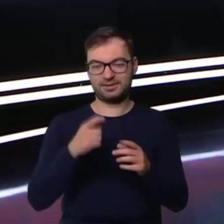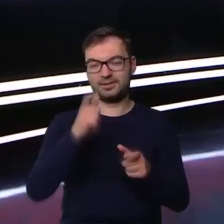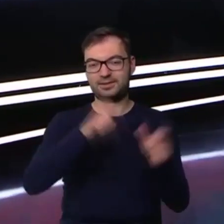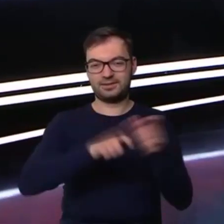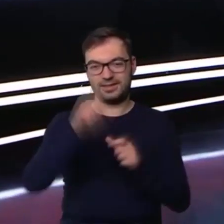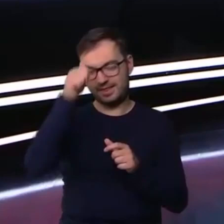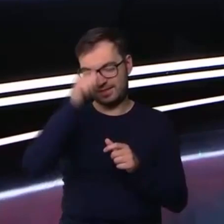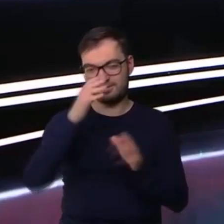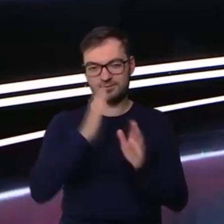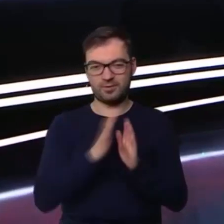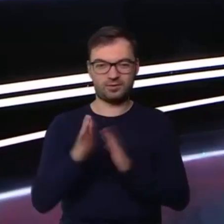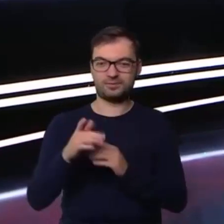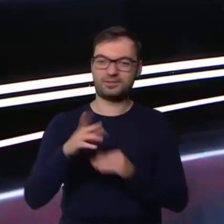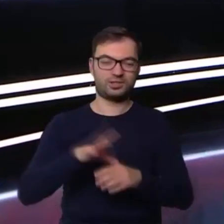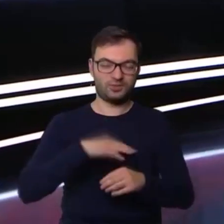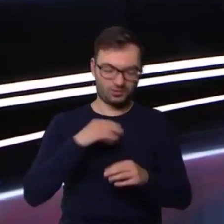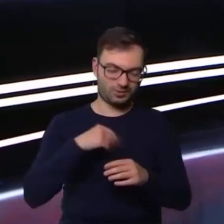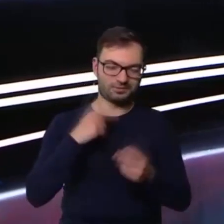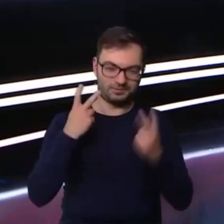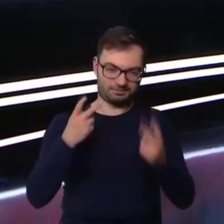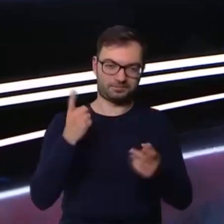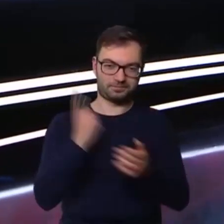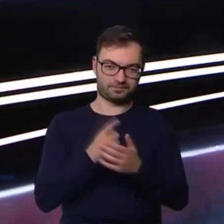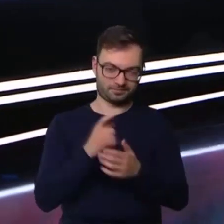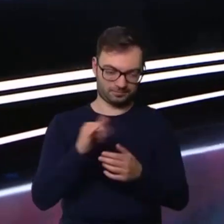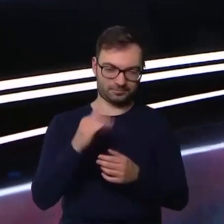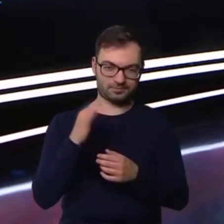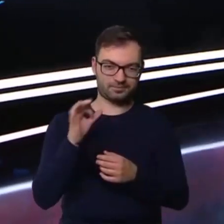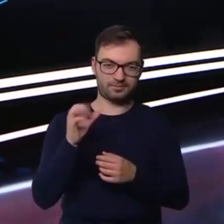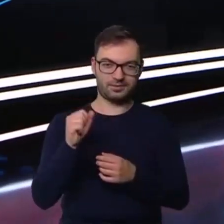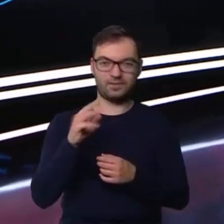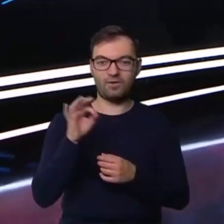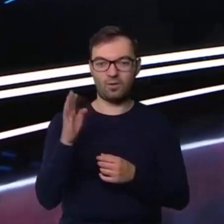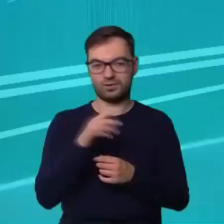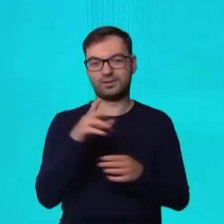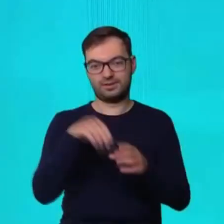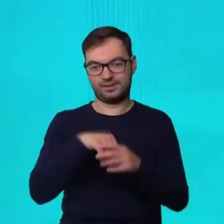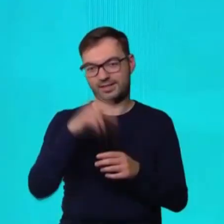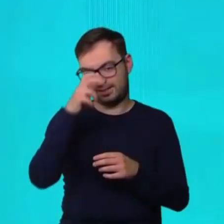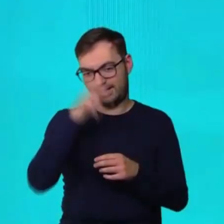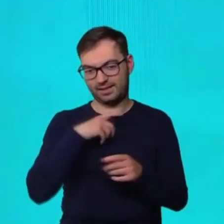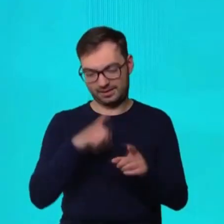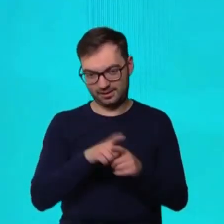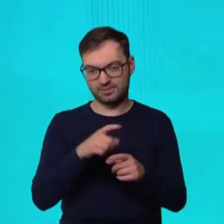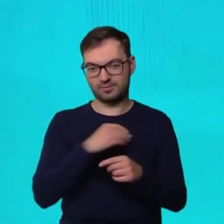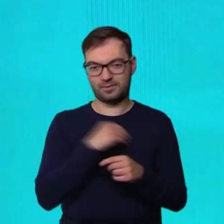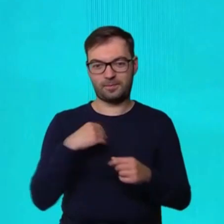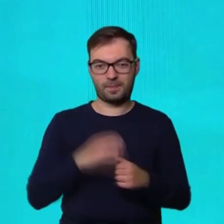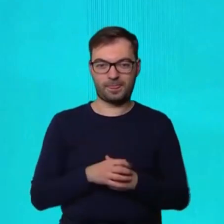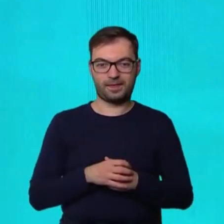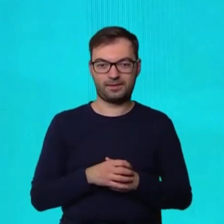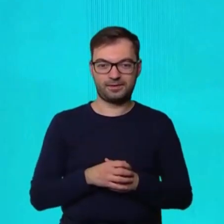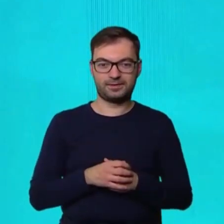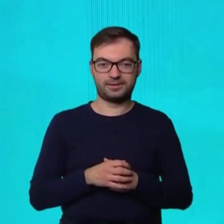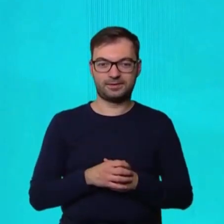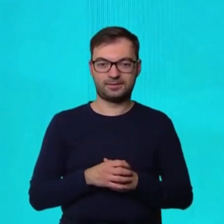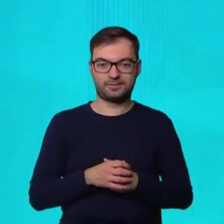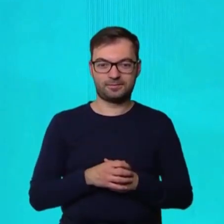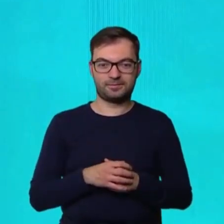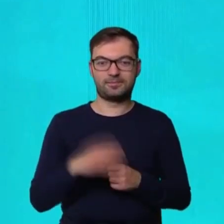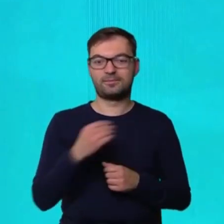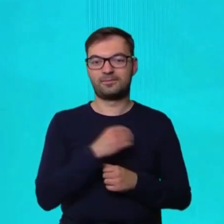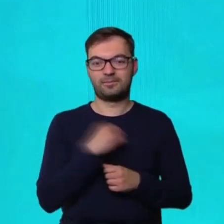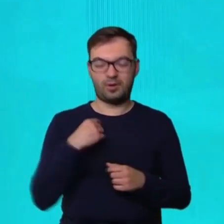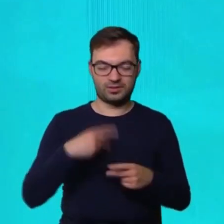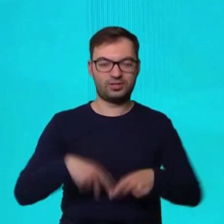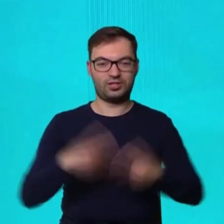poszczególnych nazwiskach. Świętujemy i cieszymy się oczywiście z Joasią Wołosz, która jest reprezentantką Polski. Ale to tak jak powiedziałam, to jest po prostu polski